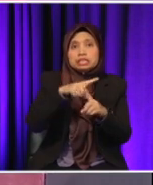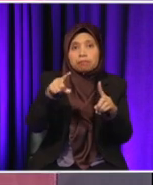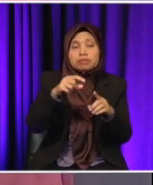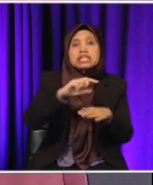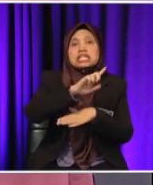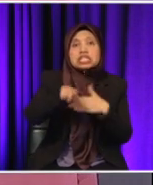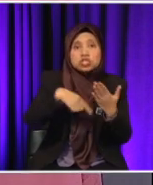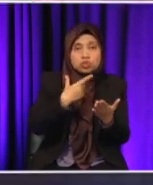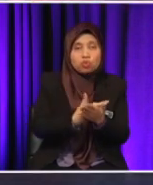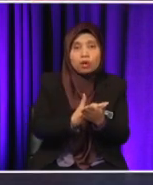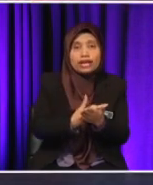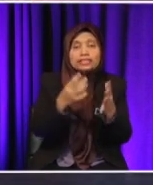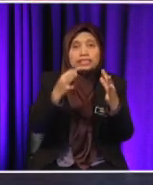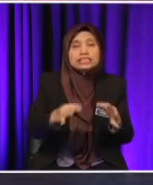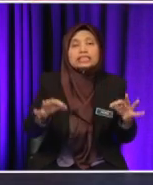oke